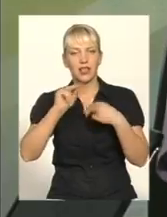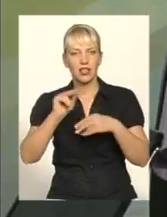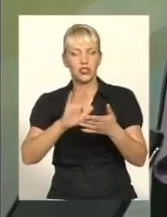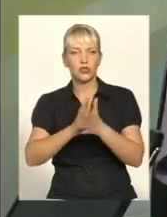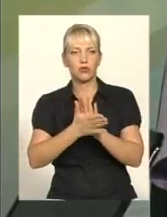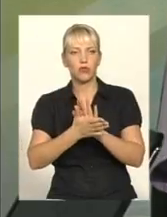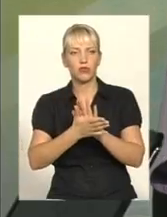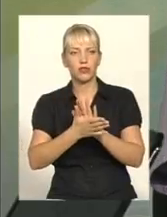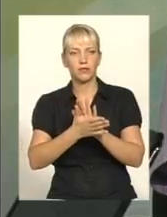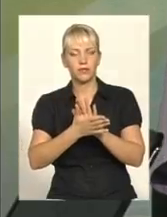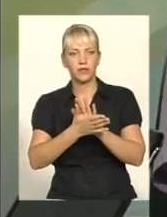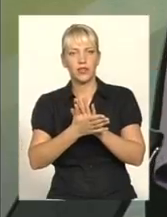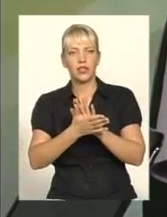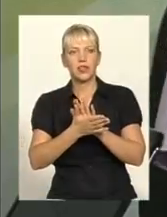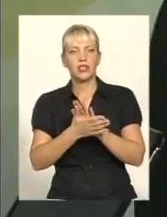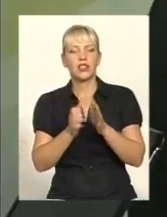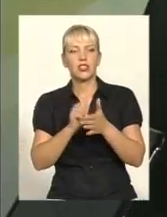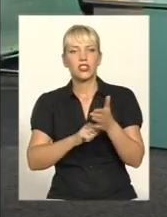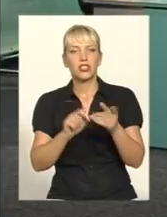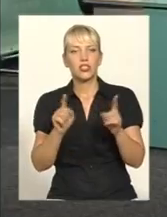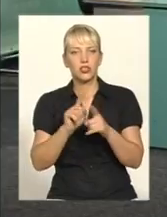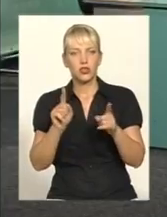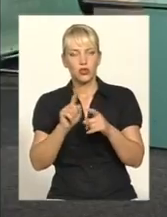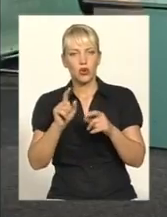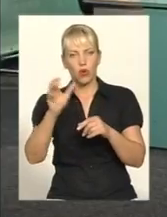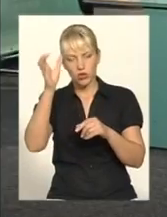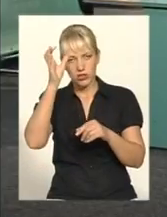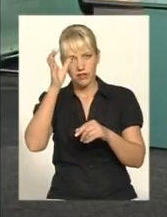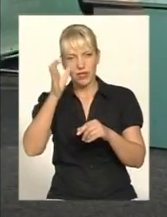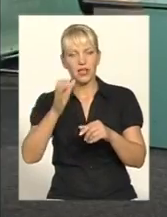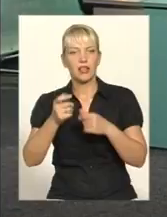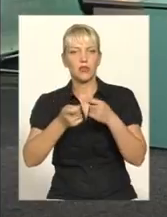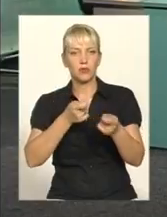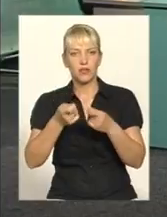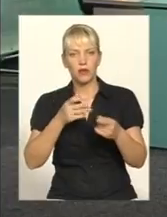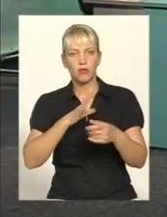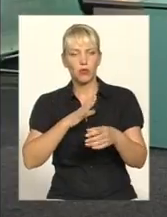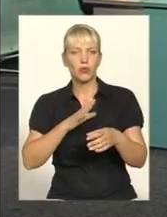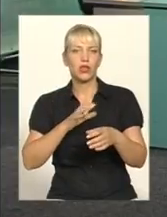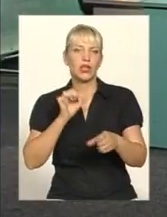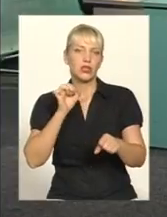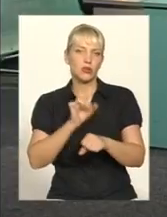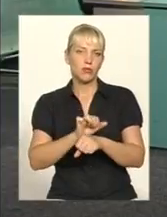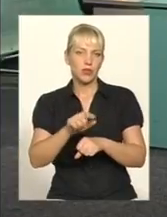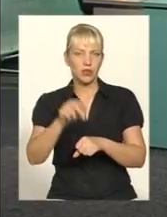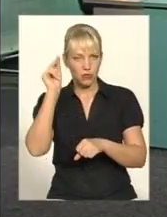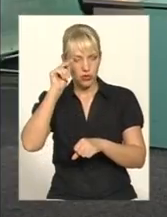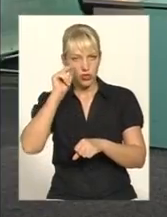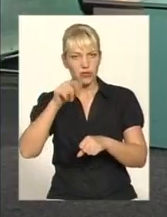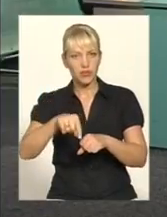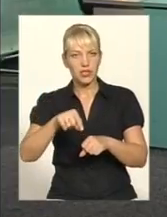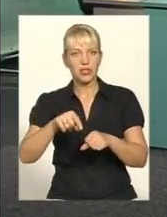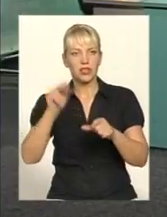умови, і через що органами управління освітою було прийнято рішення стосовно призупинення навчального процесу у цих навчальних